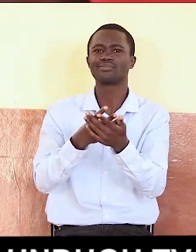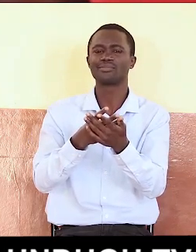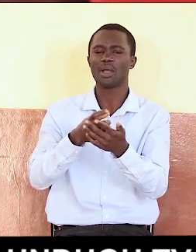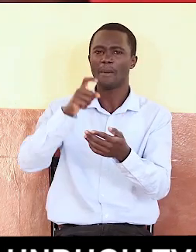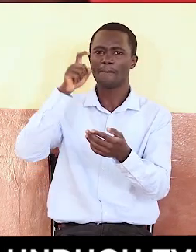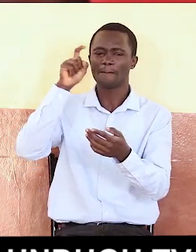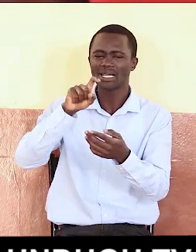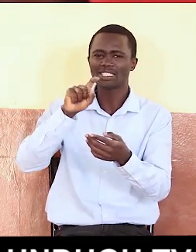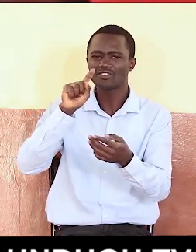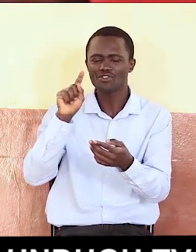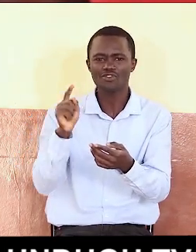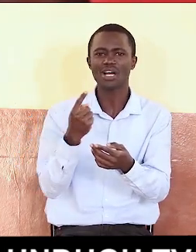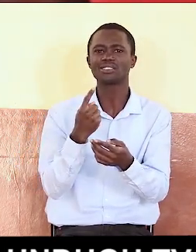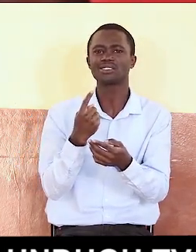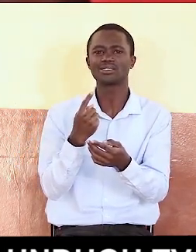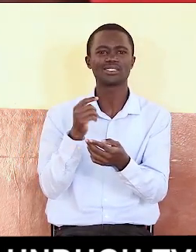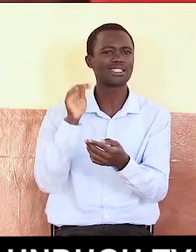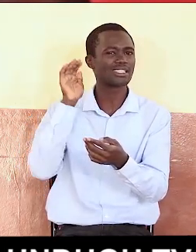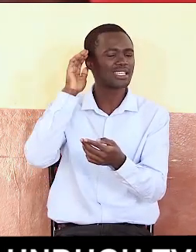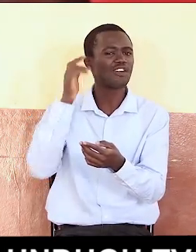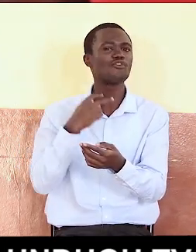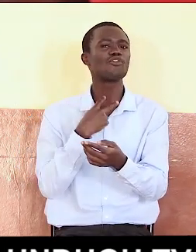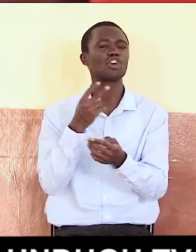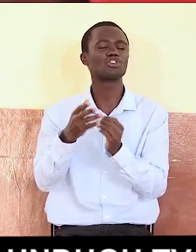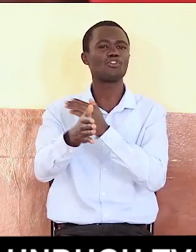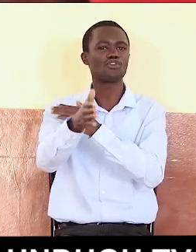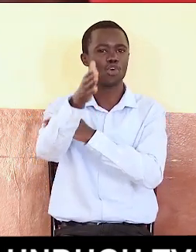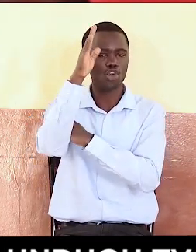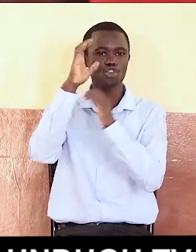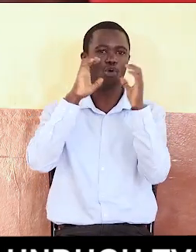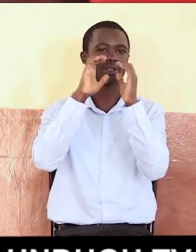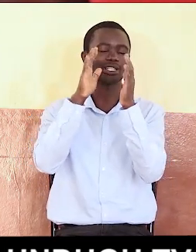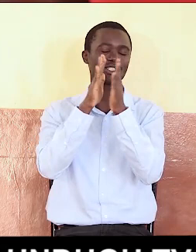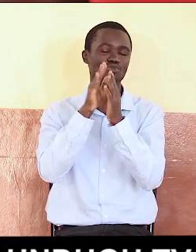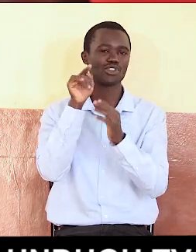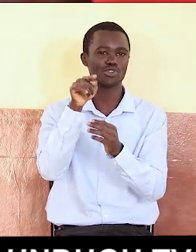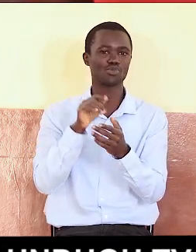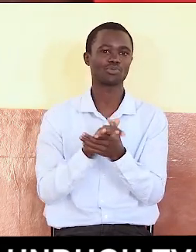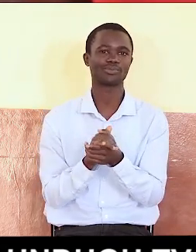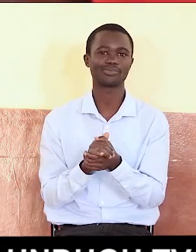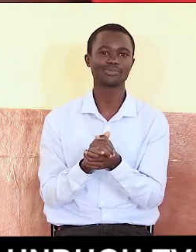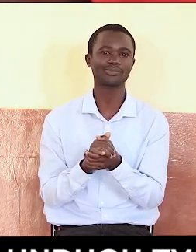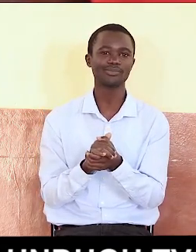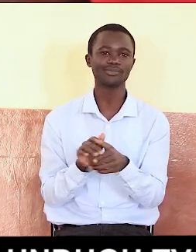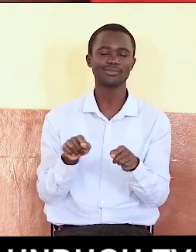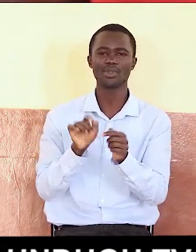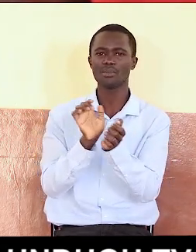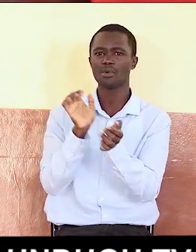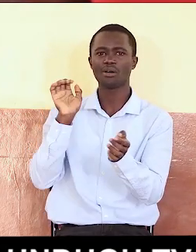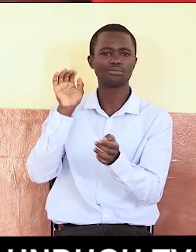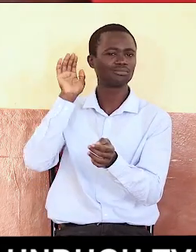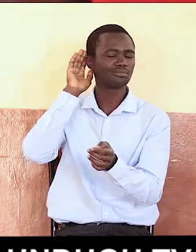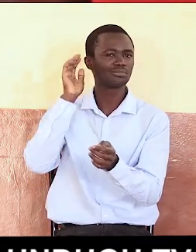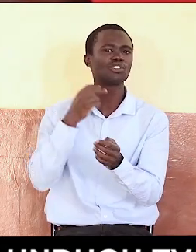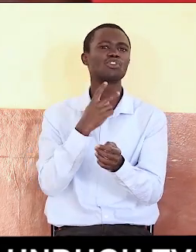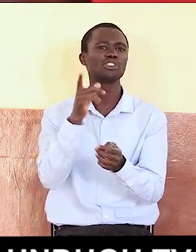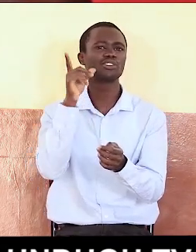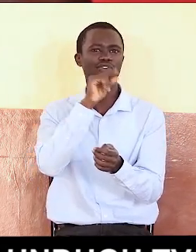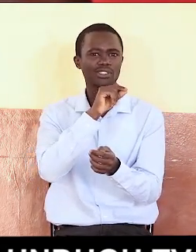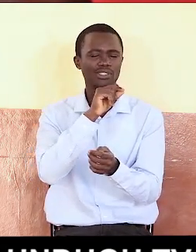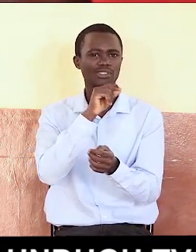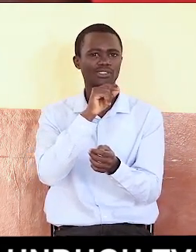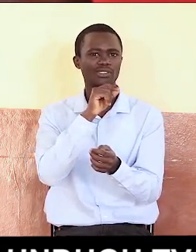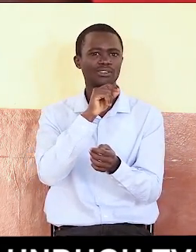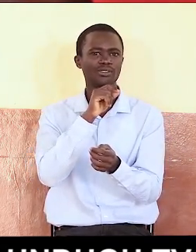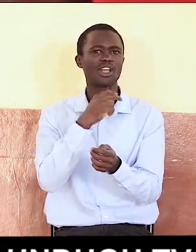kusikia sauti ya Bwana ikisema na wewe. Na alisikia, na hii sauti aliyosikia